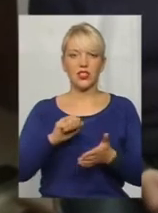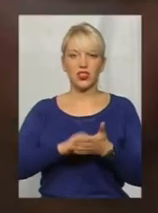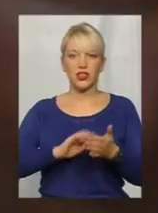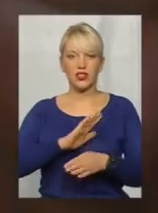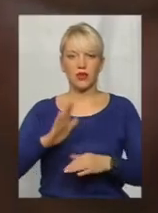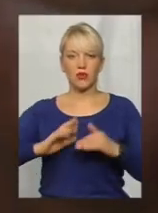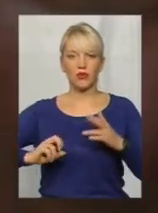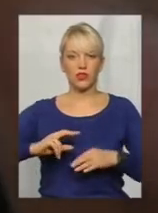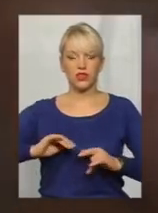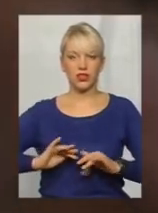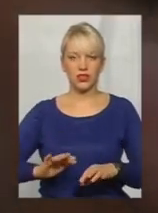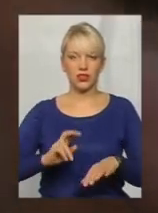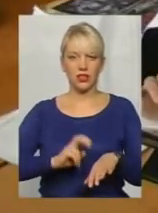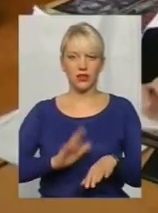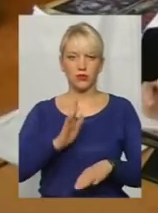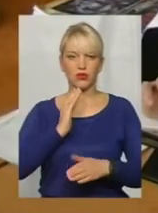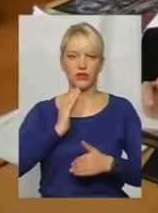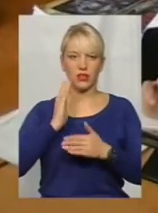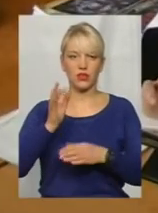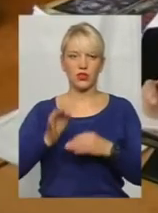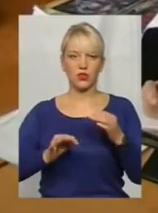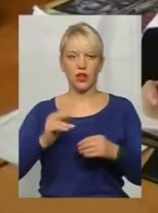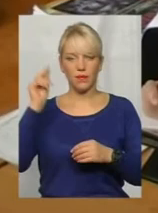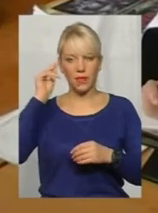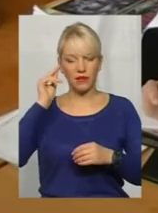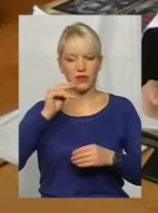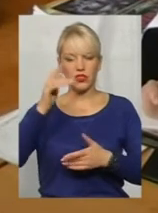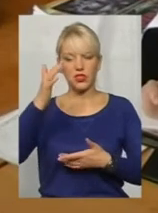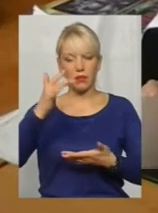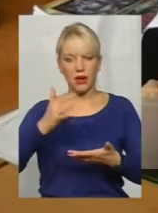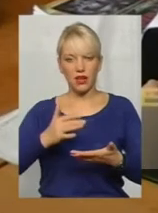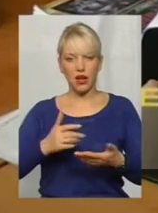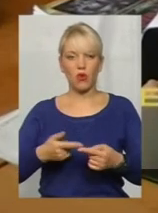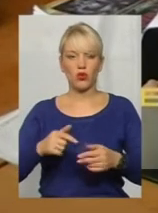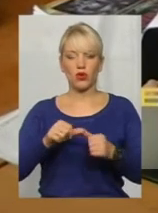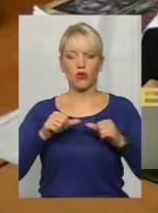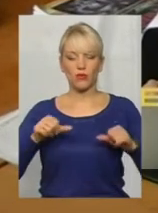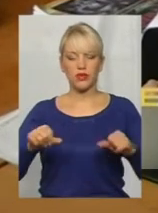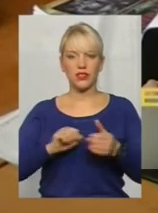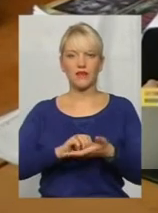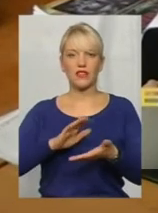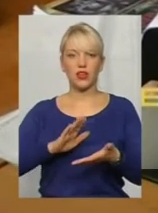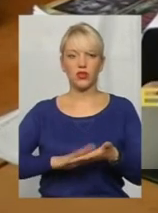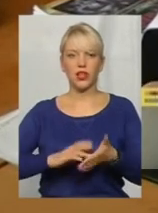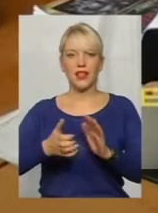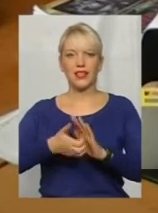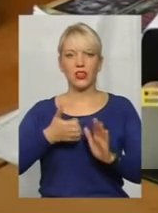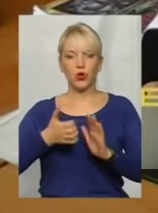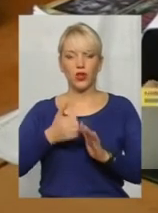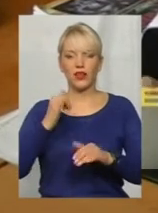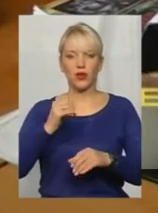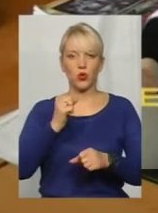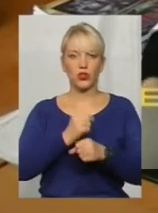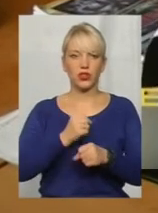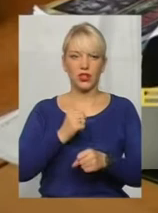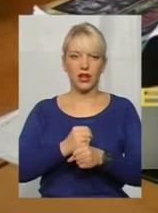допомоги, кажуть, звертатимуться до суду. Вивчивши вище перераховане, комісія встановила наступні недоліки в діях бригади